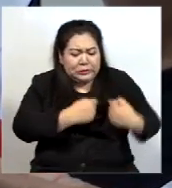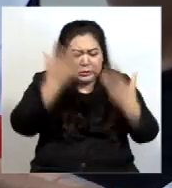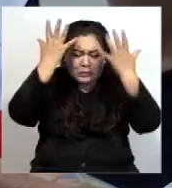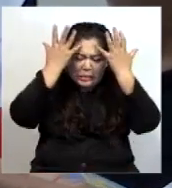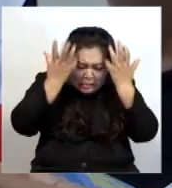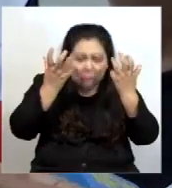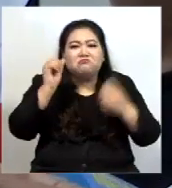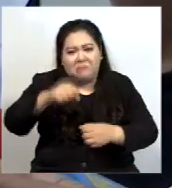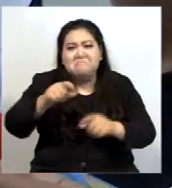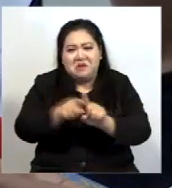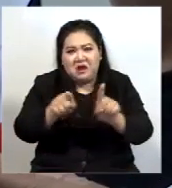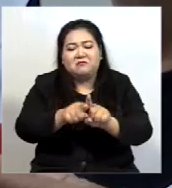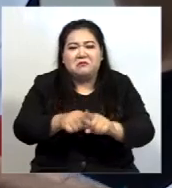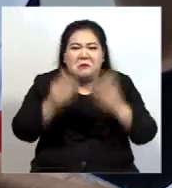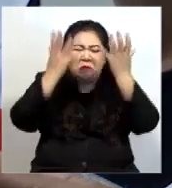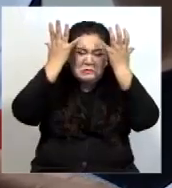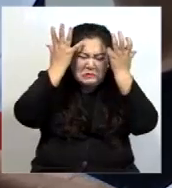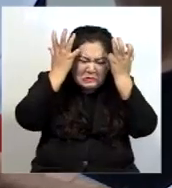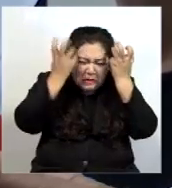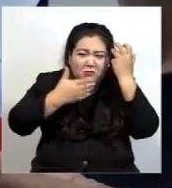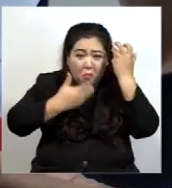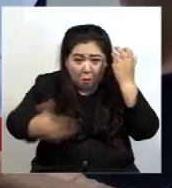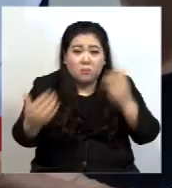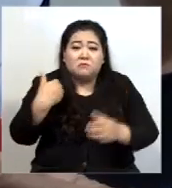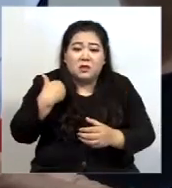หาความเครียดเนี่ยที่ต่อเนื่องยาวนานบางที